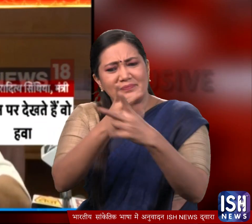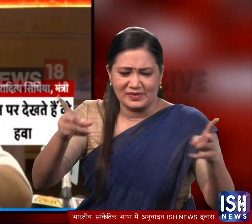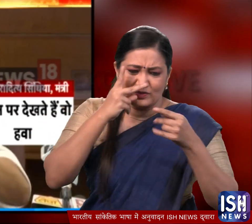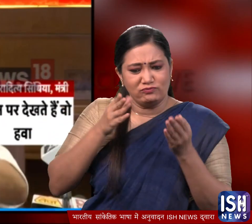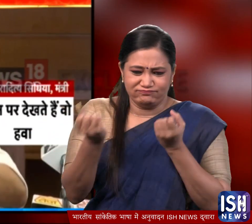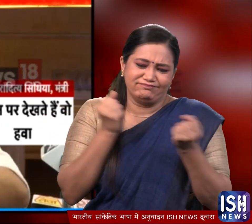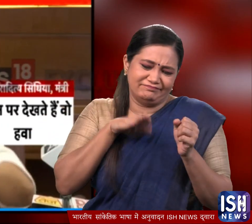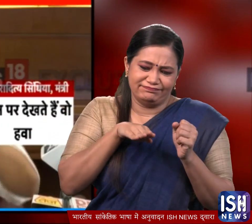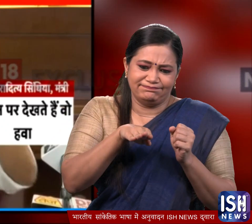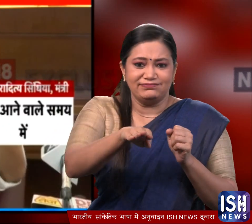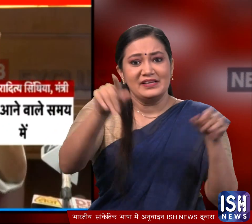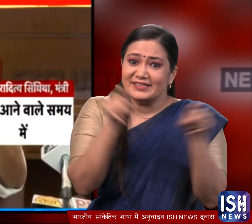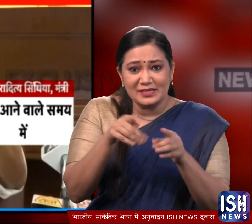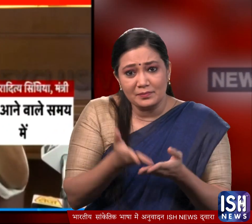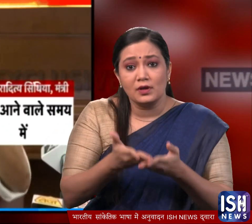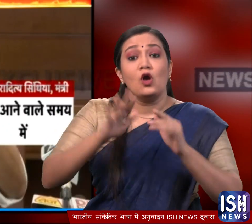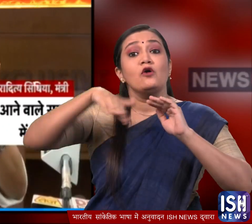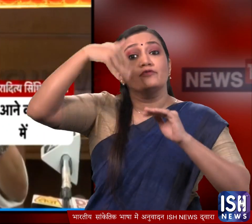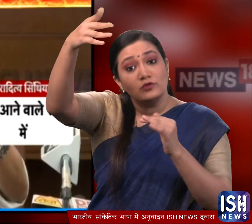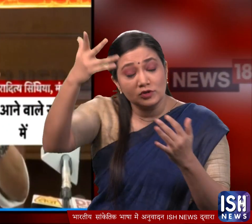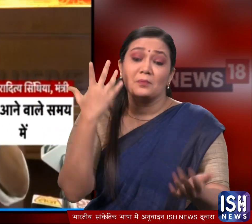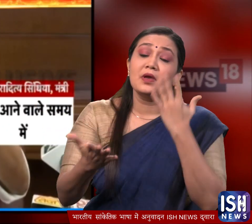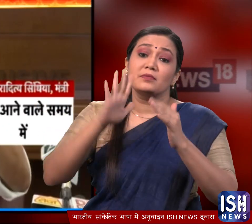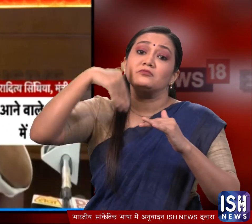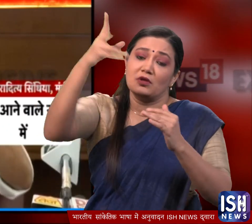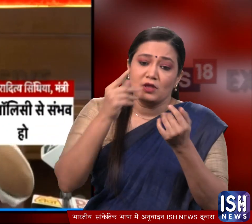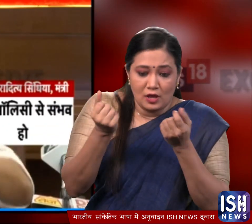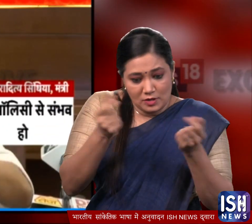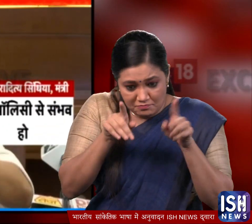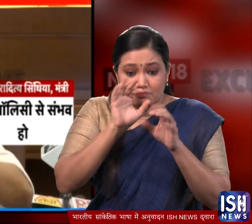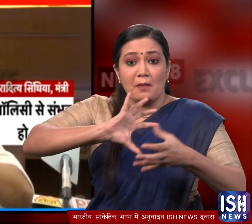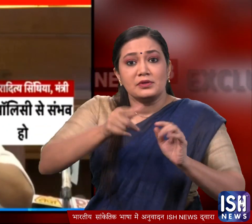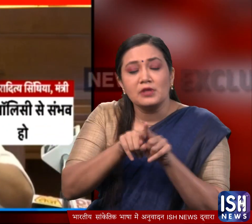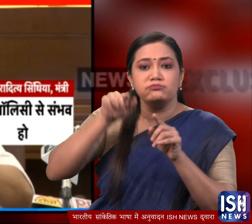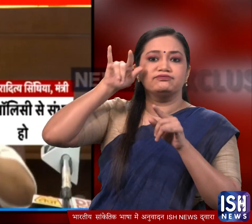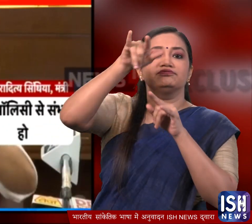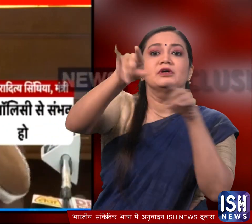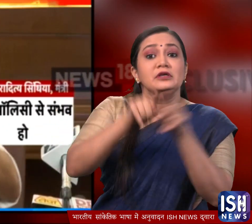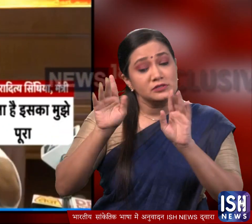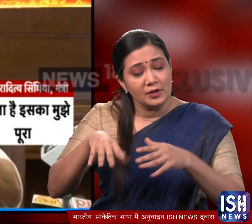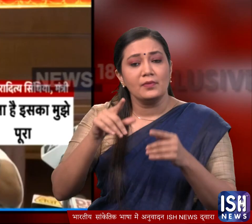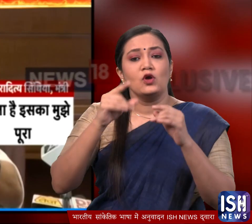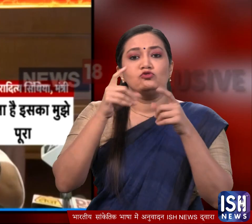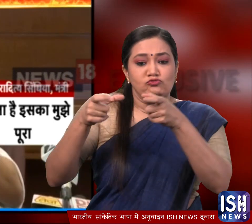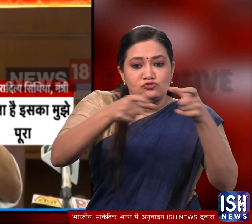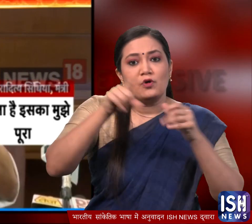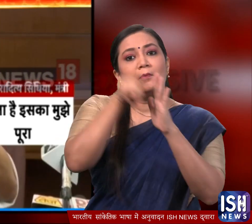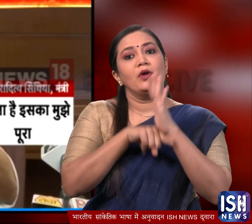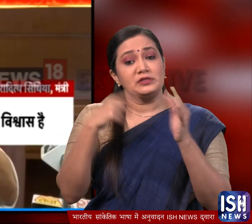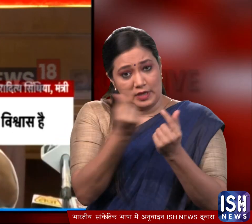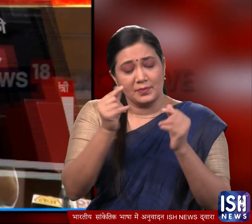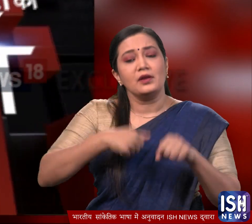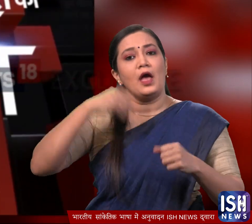हो, वो आप हवा में भी आने वाले समय में ड्रोन पॉलिसी के तहत ये संभव हो सकता है, इसका